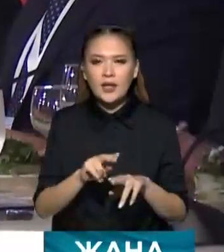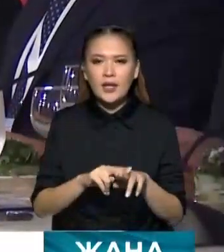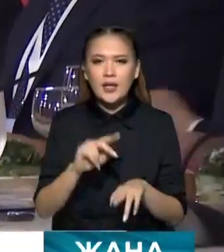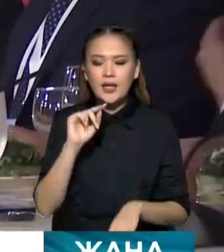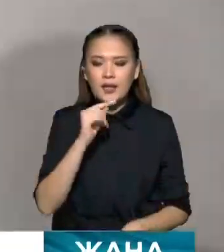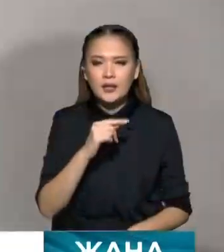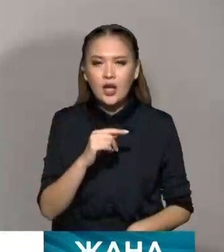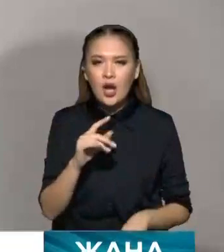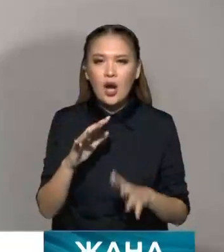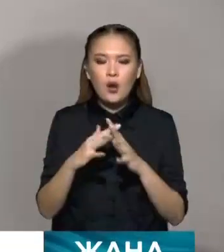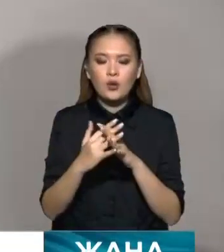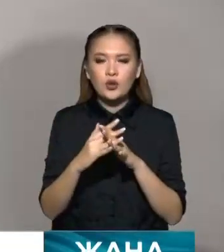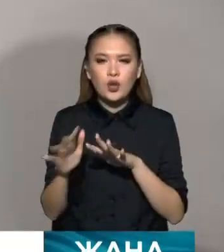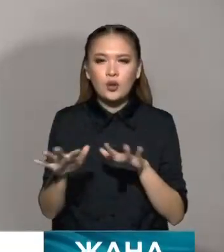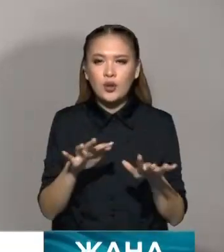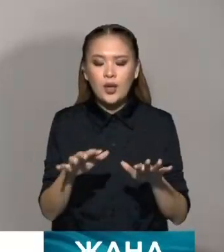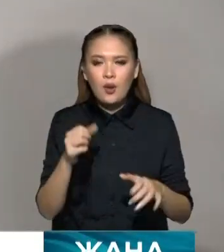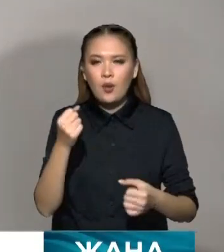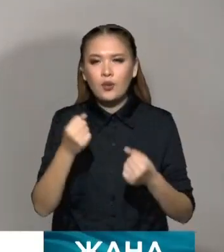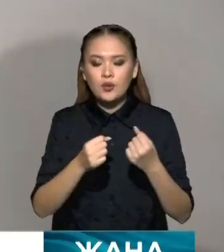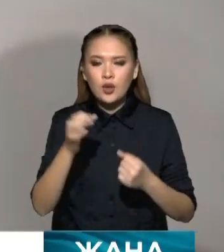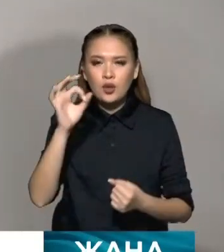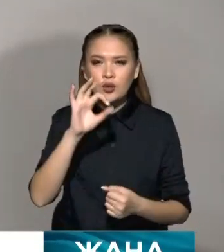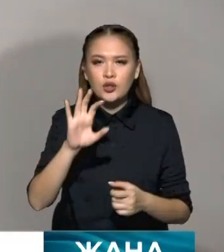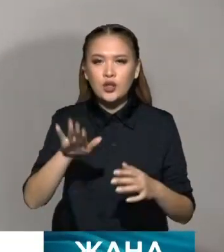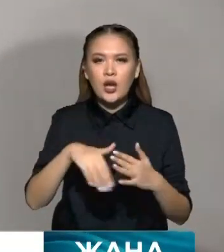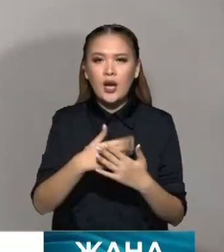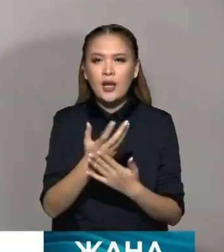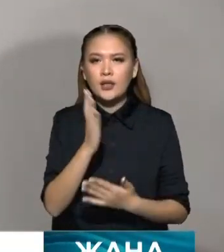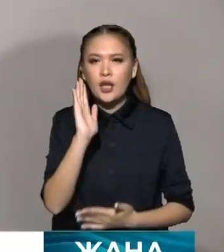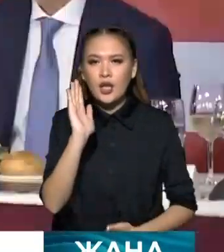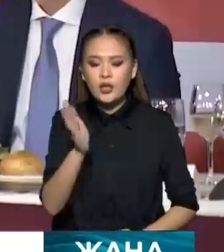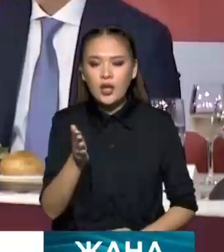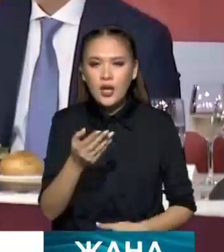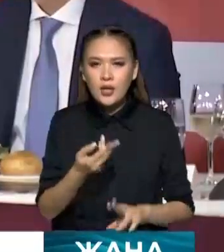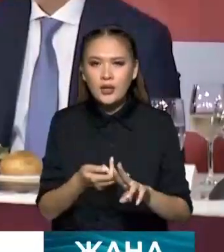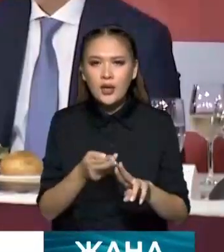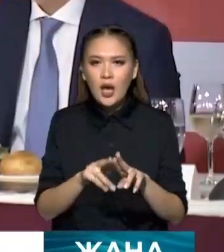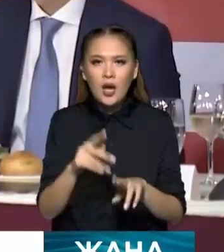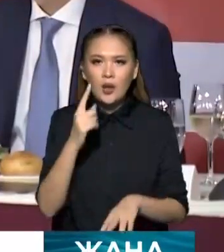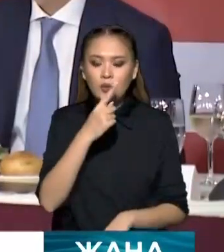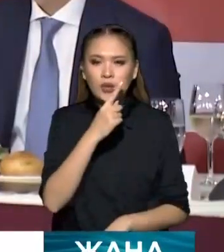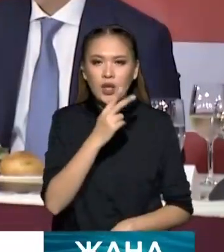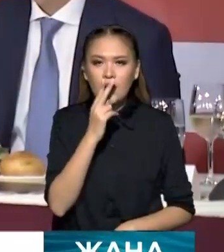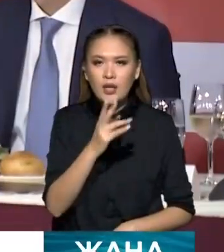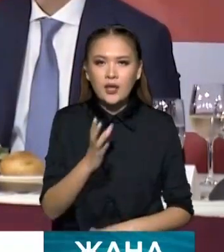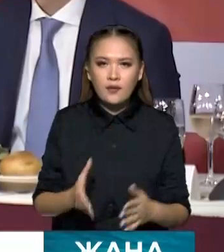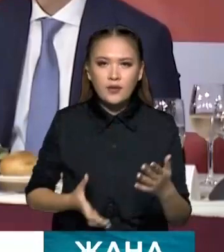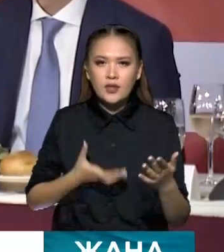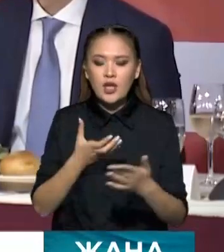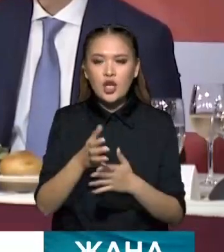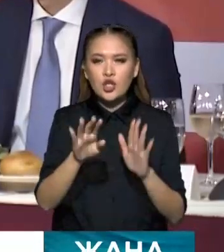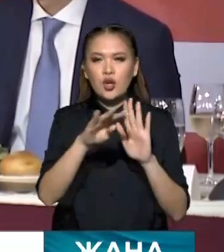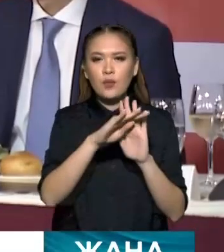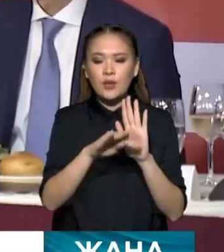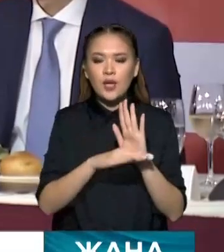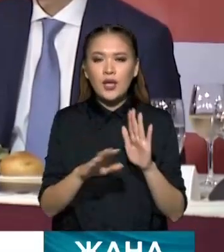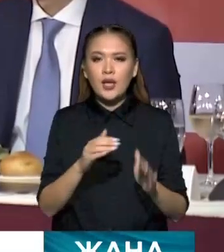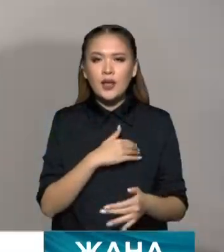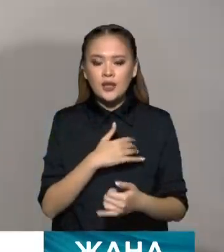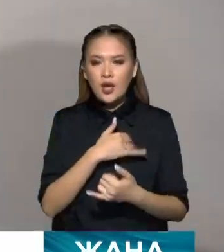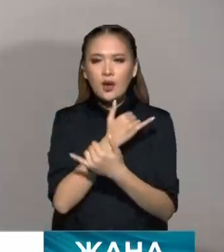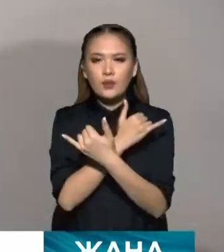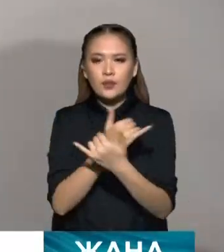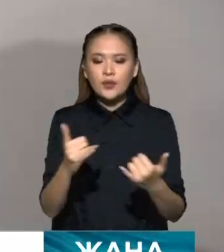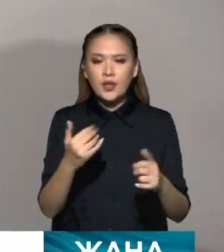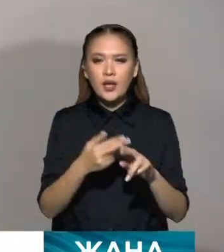ауыл шаруашылығы, көлік логистика және жаңартылатын энергия көздері салаларында да бірлескен инвестициялық жобаларды іске асыруға мүмкіндігіміз